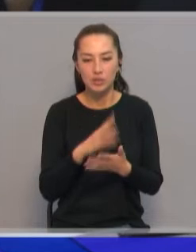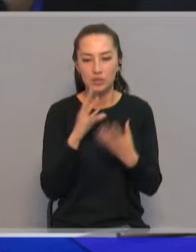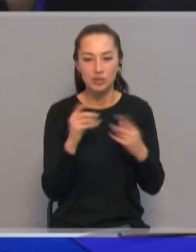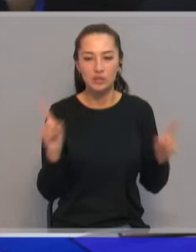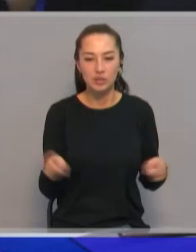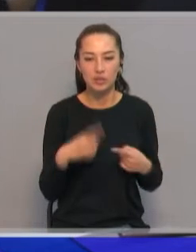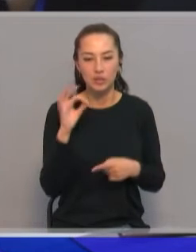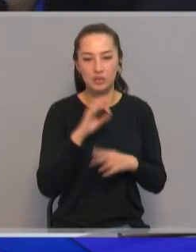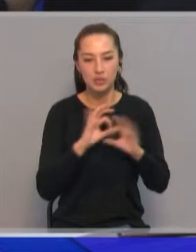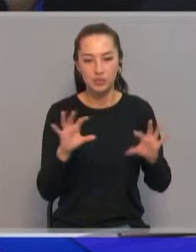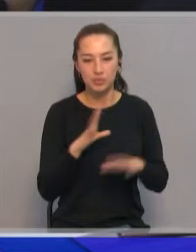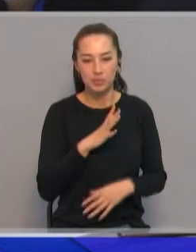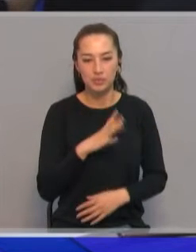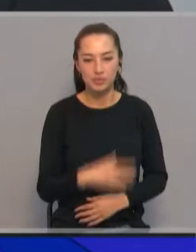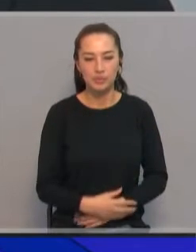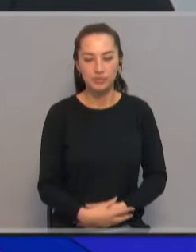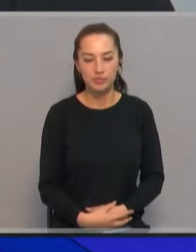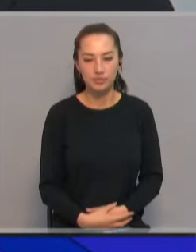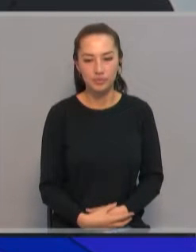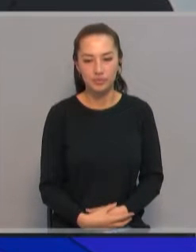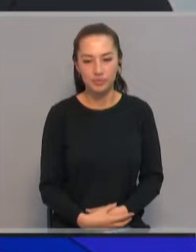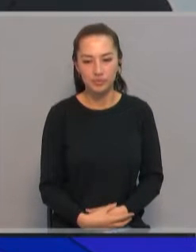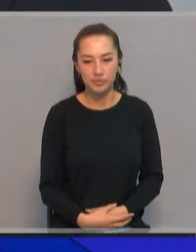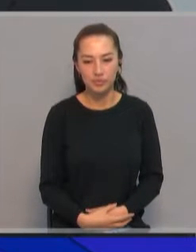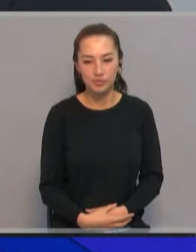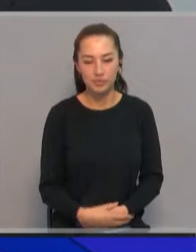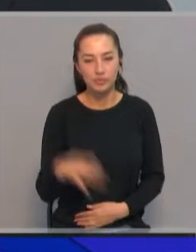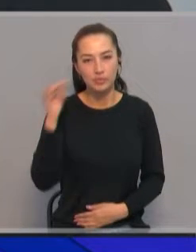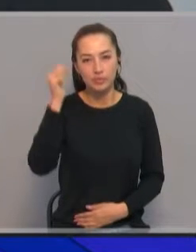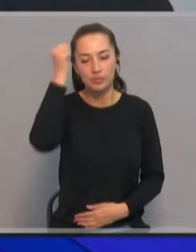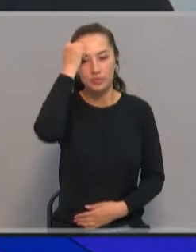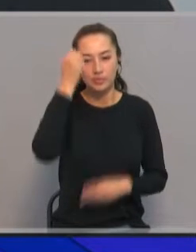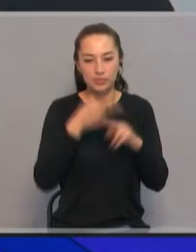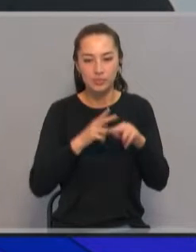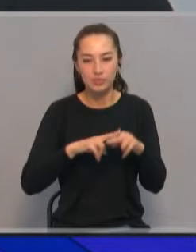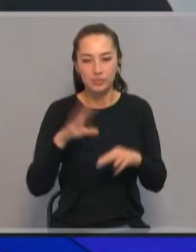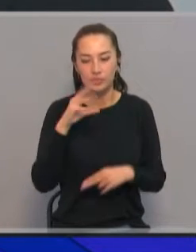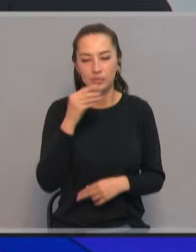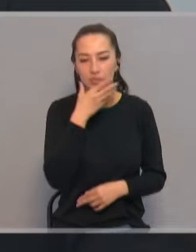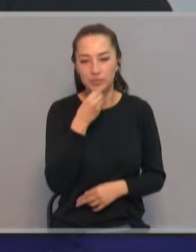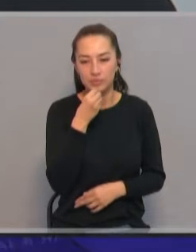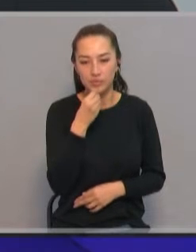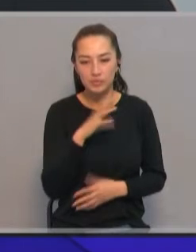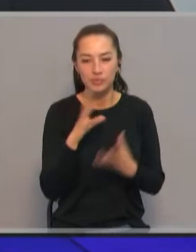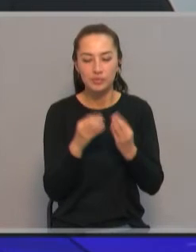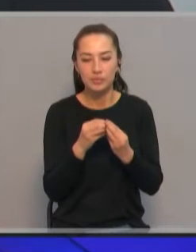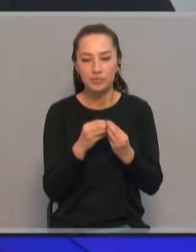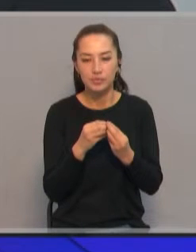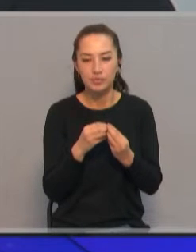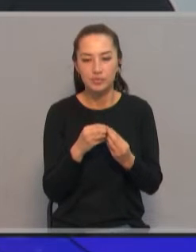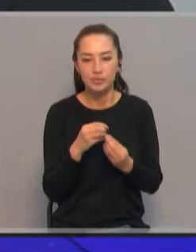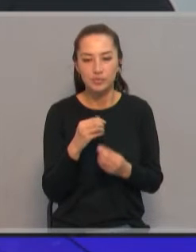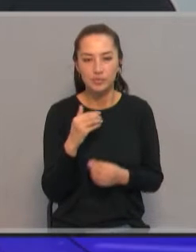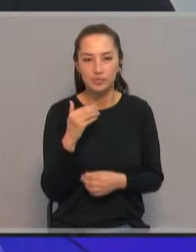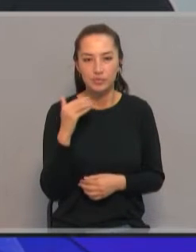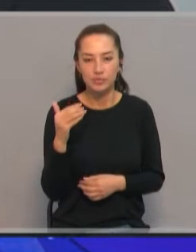келтіру мәселелеріне тоқталды. Реставраторлар тарихи ескерткіштердің бастапқы сұлулығын көруіне, сонымен қатар оны